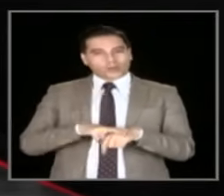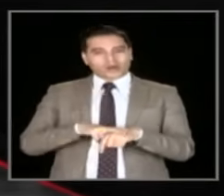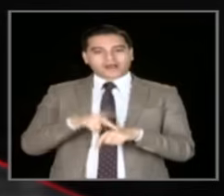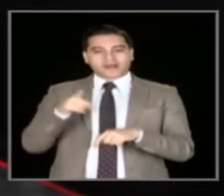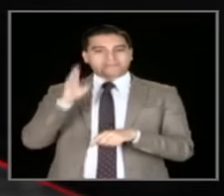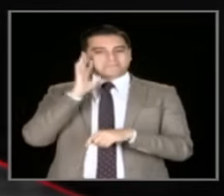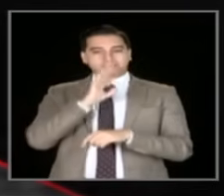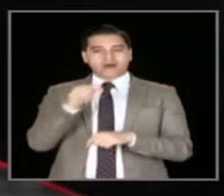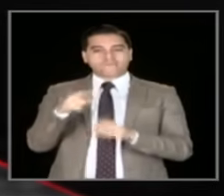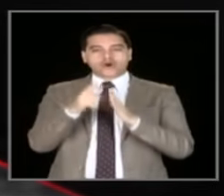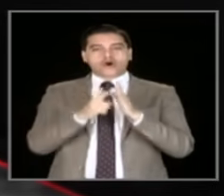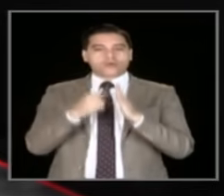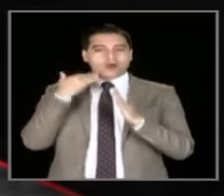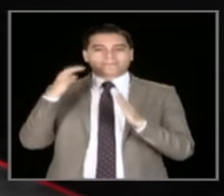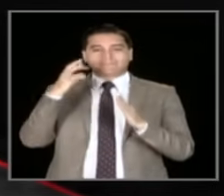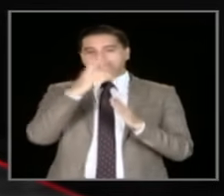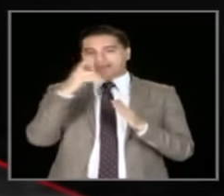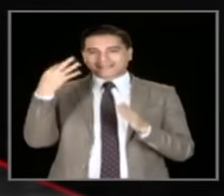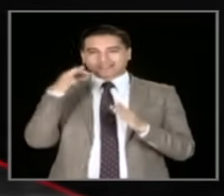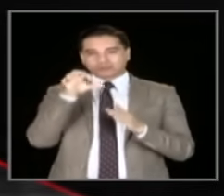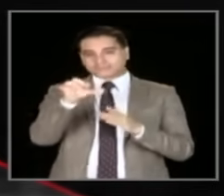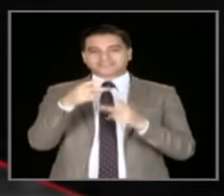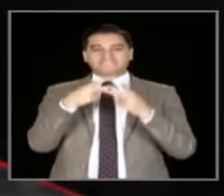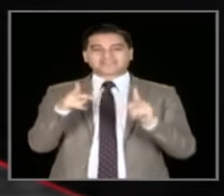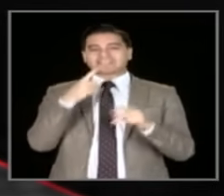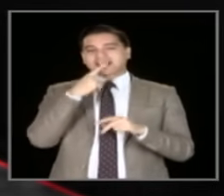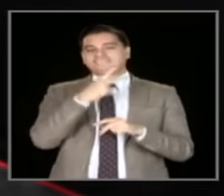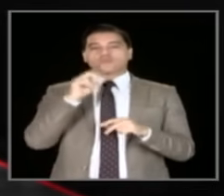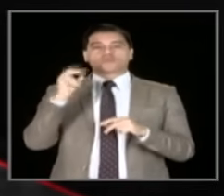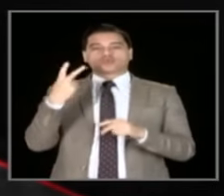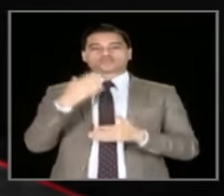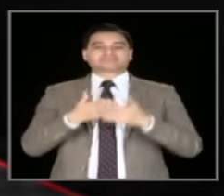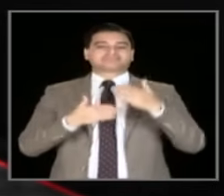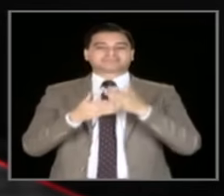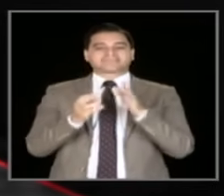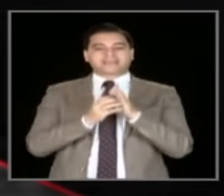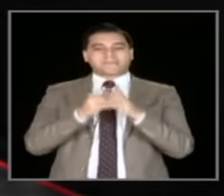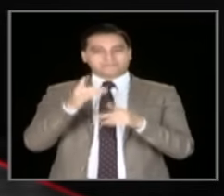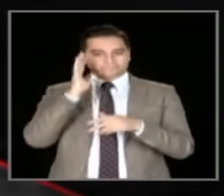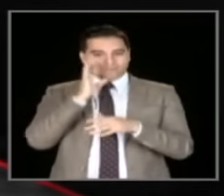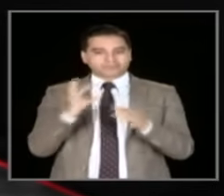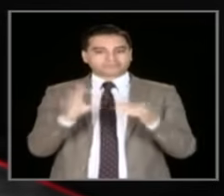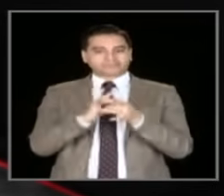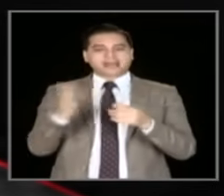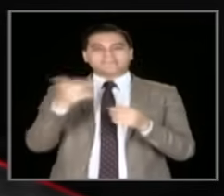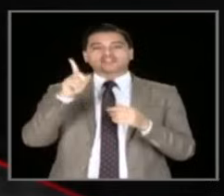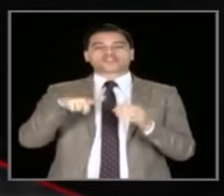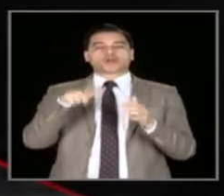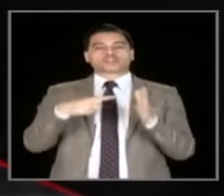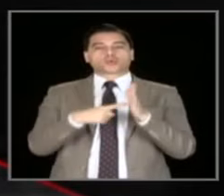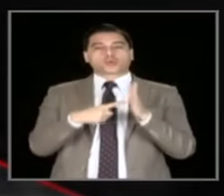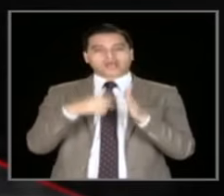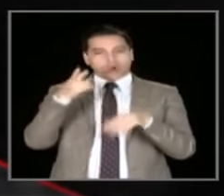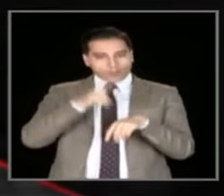خاص بالقرار الجمهوري رقم 193 لسنة 2012. تضم الجامعة 16